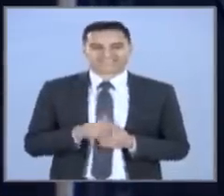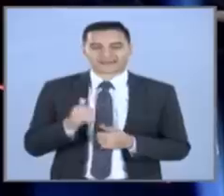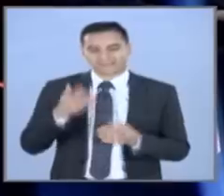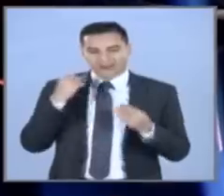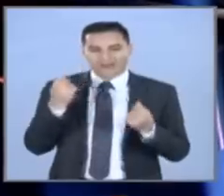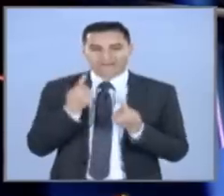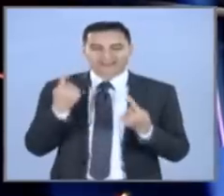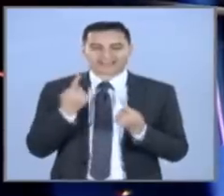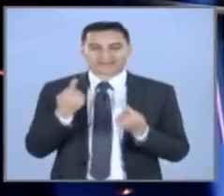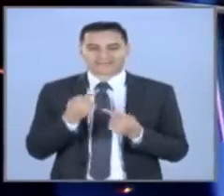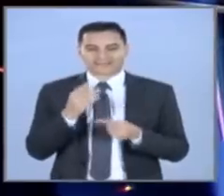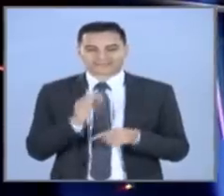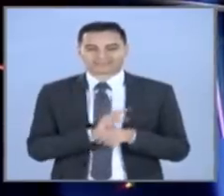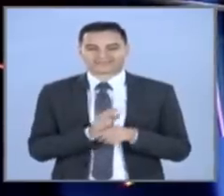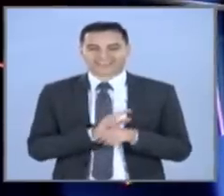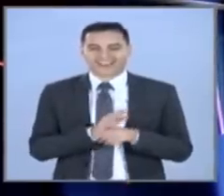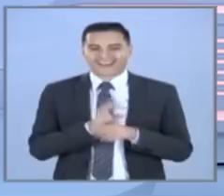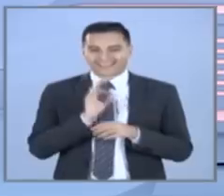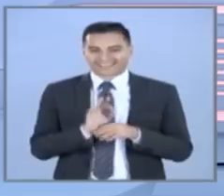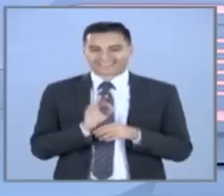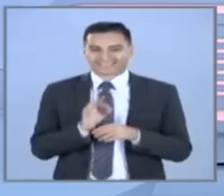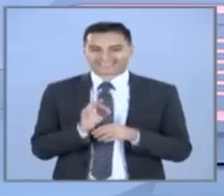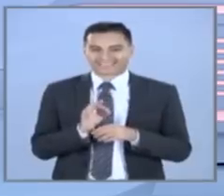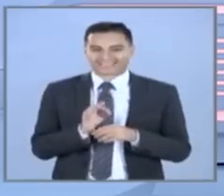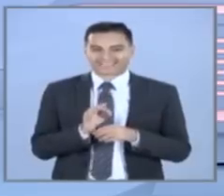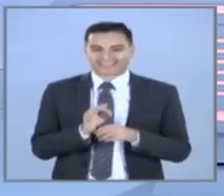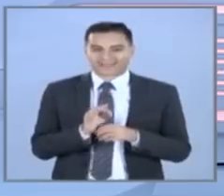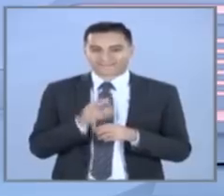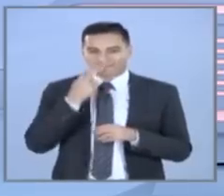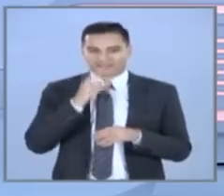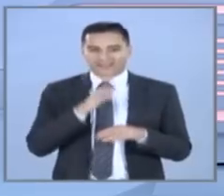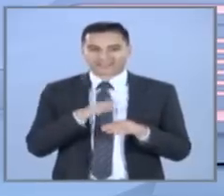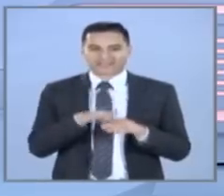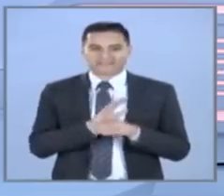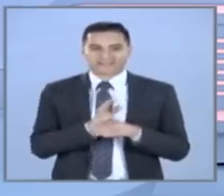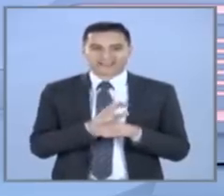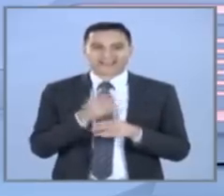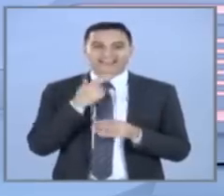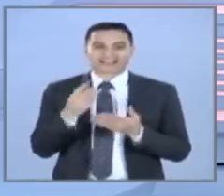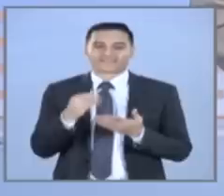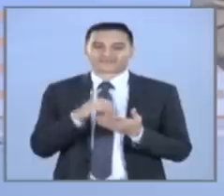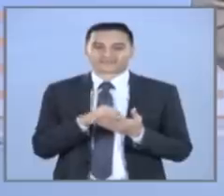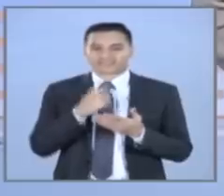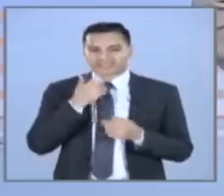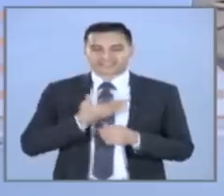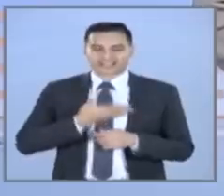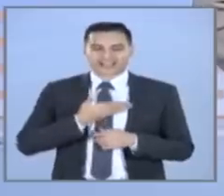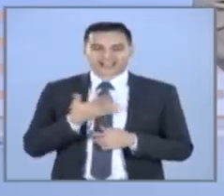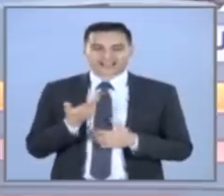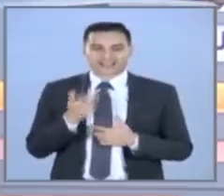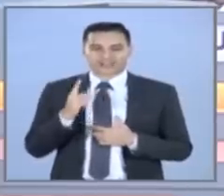معلومات عامة، مدلع مارك فكهة البيت. مين ما دلعوش؟ كان نفسه يشارك. عنده كم سنة